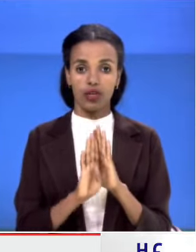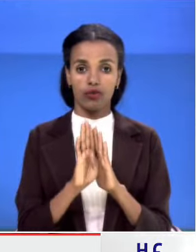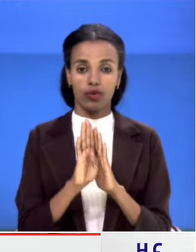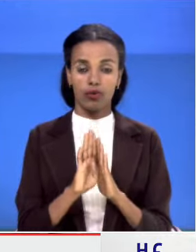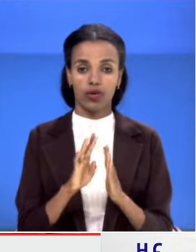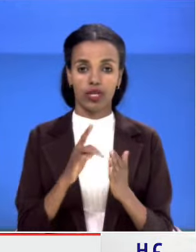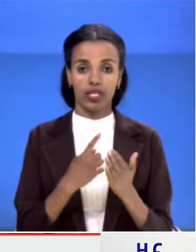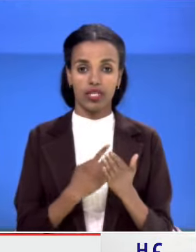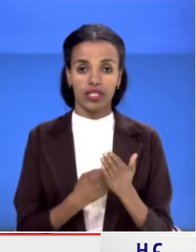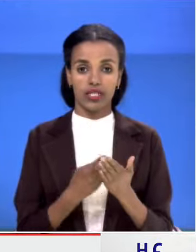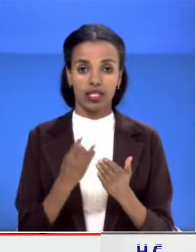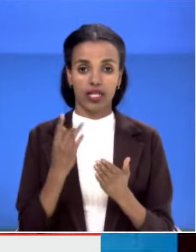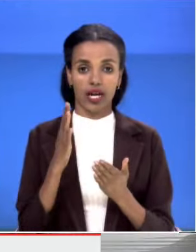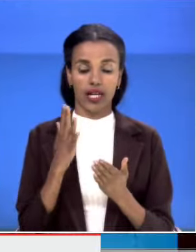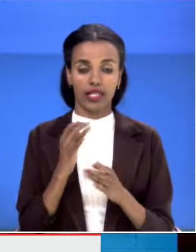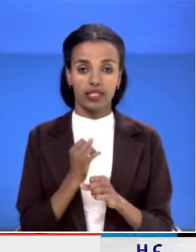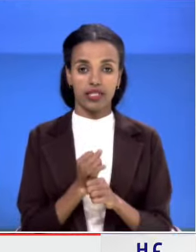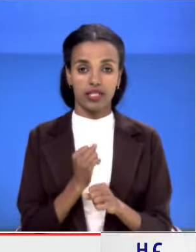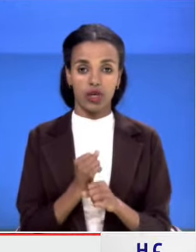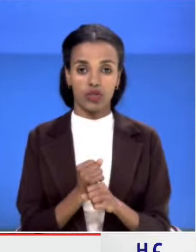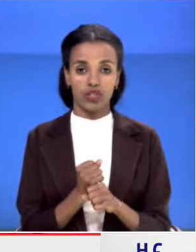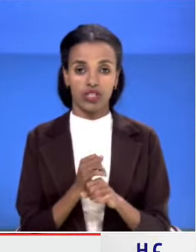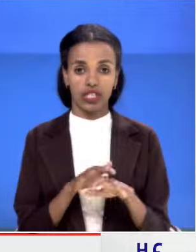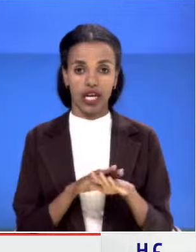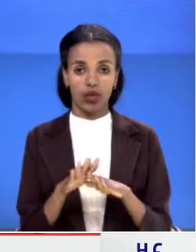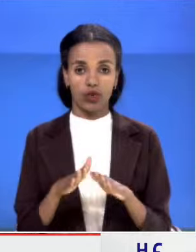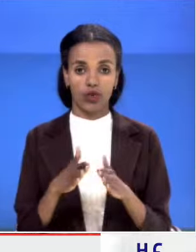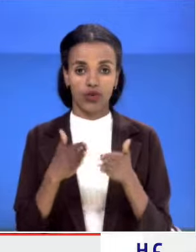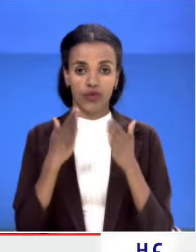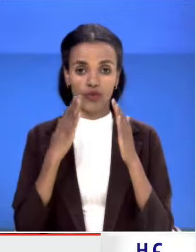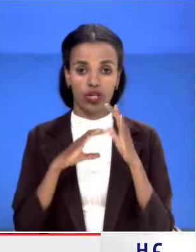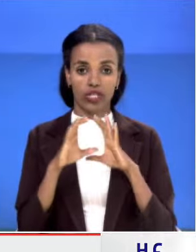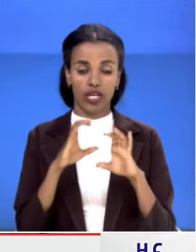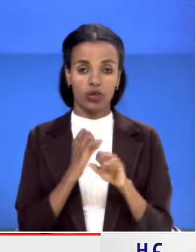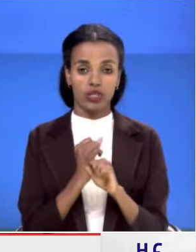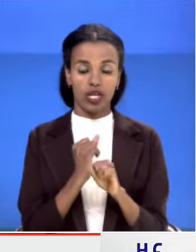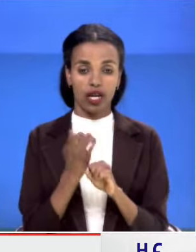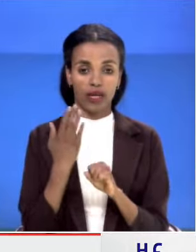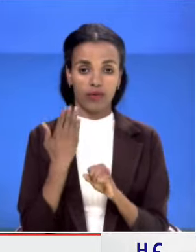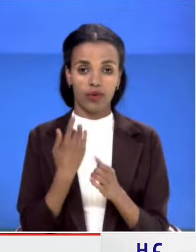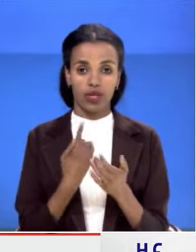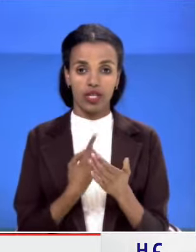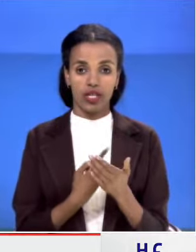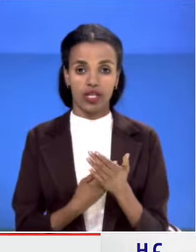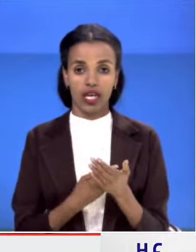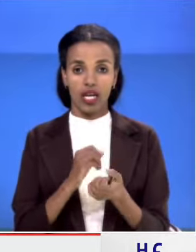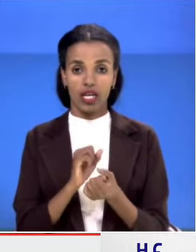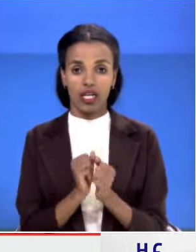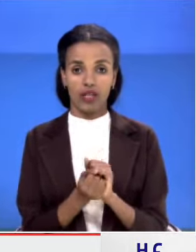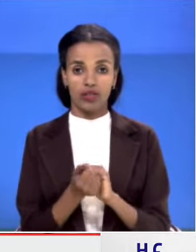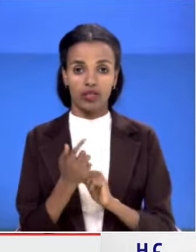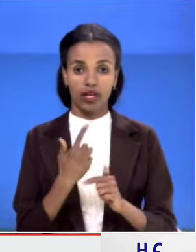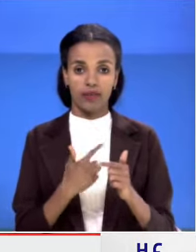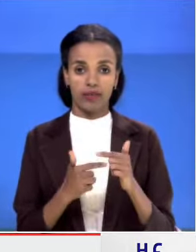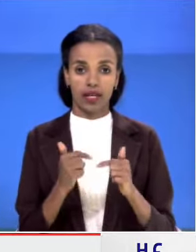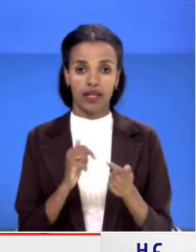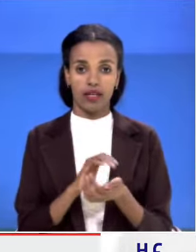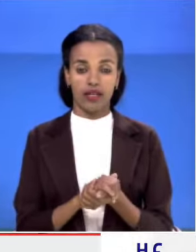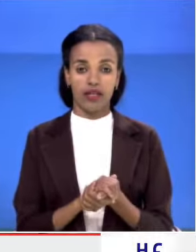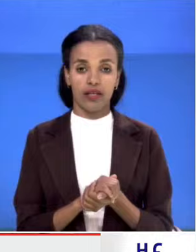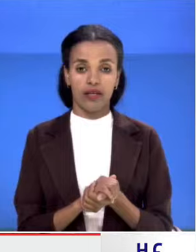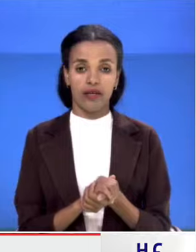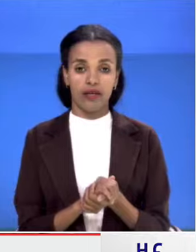አይነት ስራዎች ላይ ነው ፎከስ አድርጎ ሲሰሩ ነበሩት። ይሄ ፈንዳመንታል ለውጥን ያመጣል።